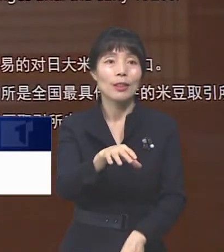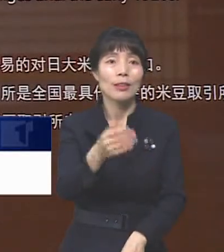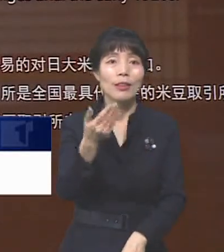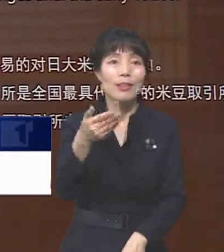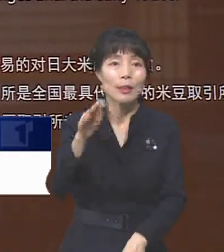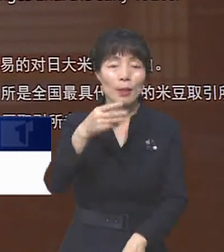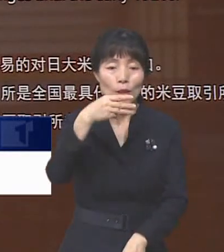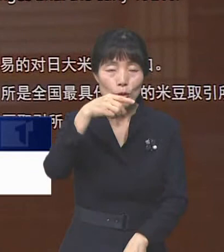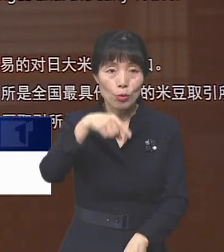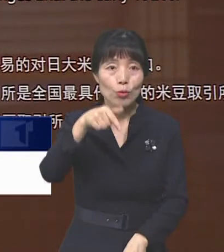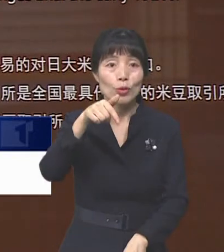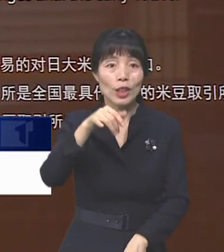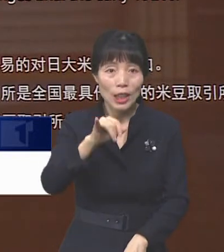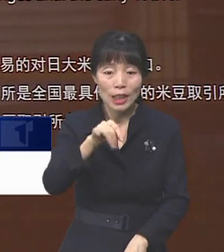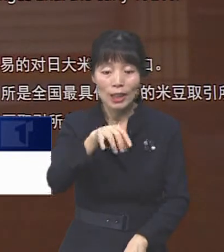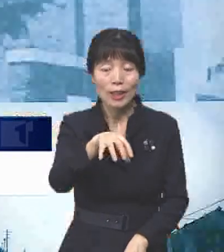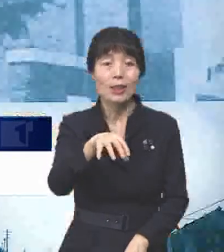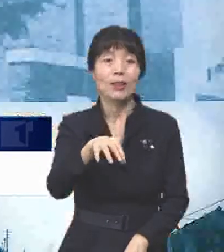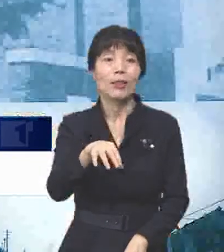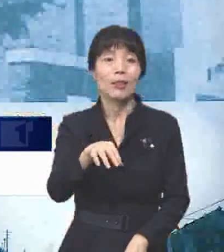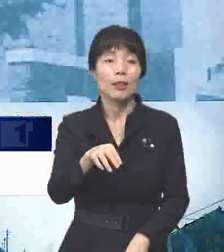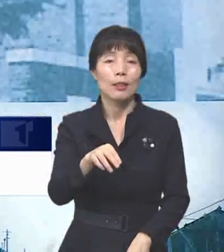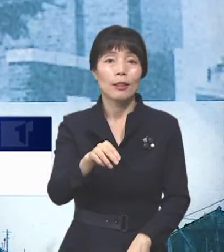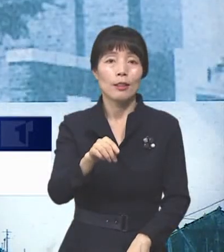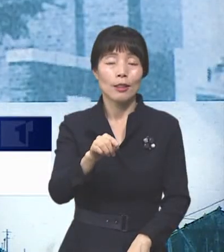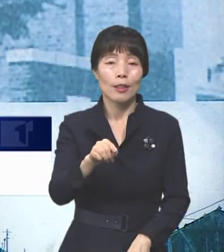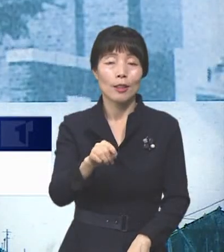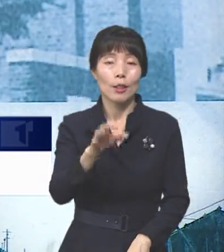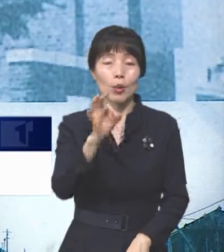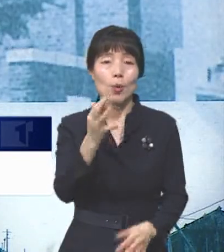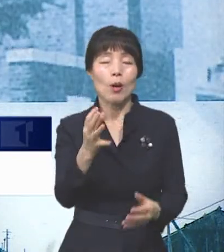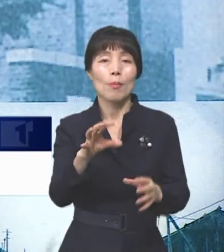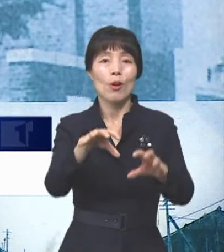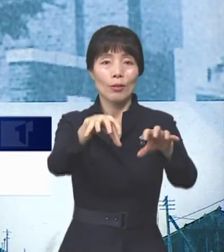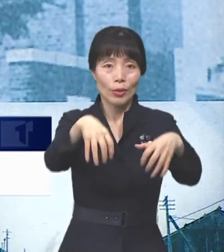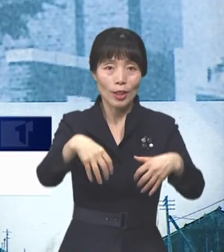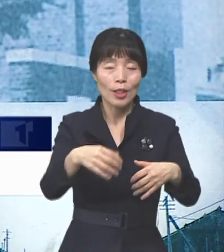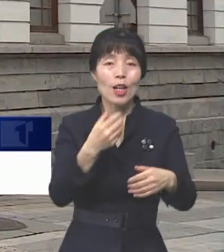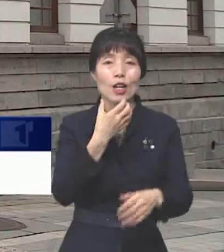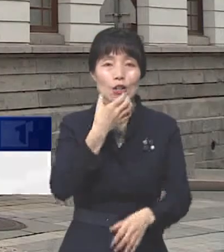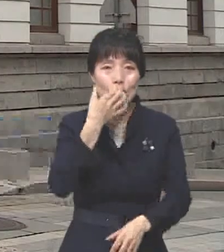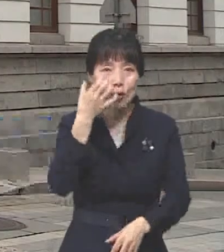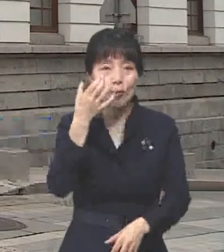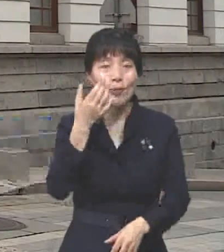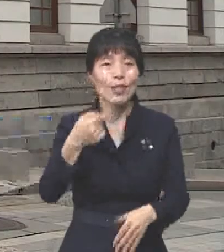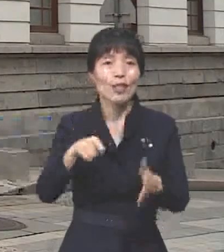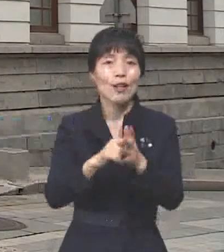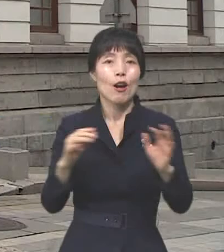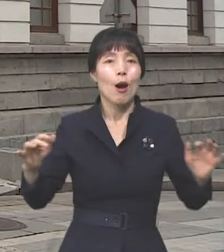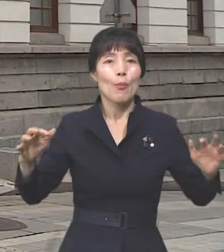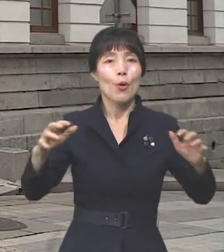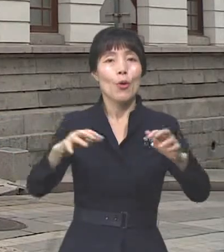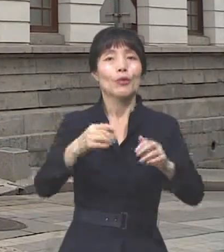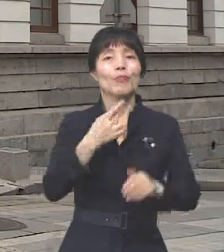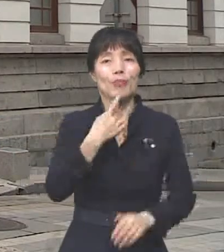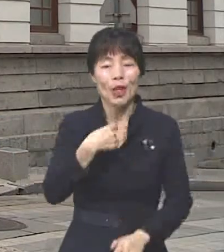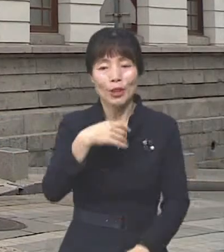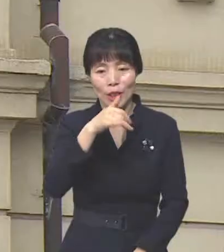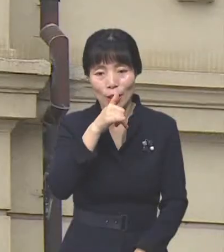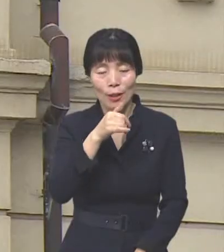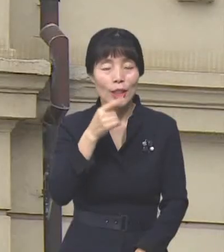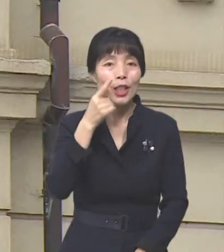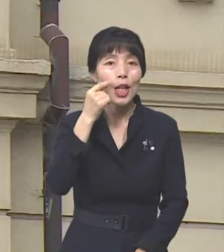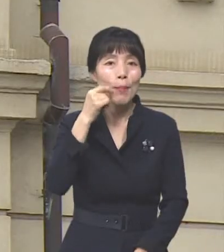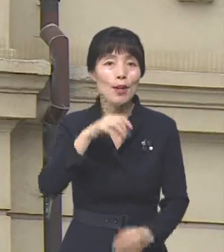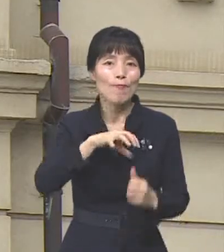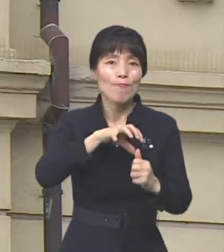일명 미두추인소에는 많은 사람들이 일확천금을 꿈꾸며 모여들기도 했습니다. 모두 일제강점기 당시